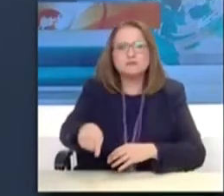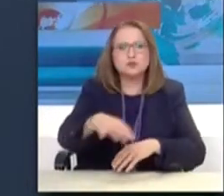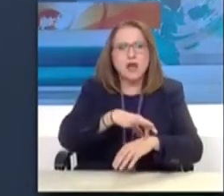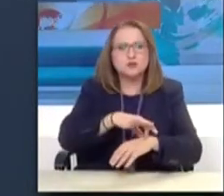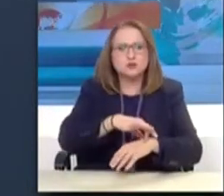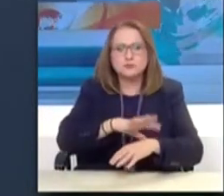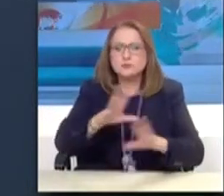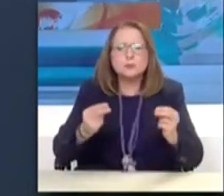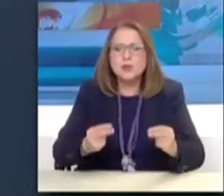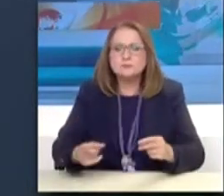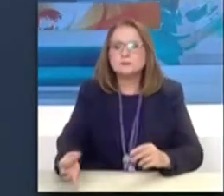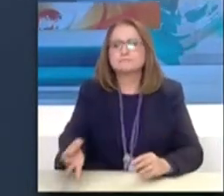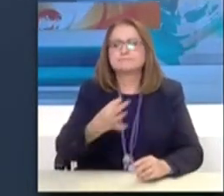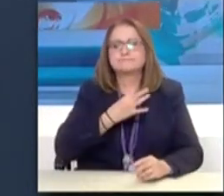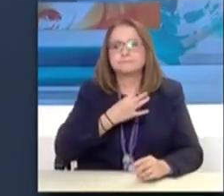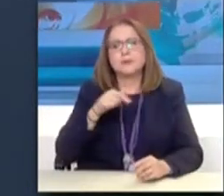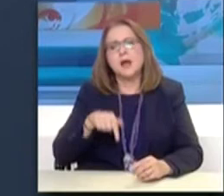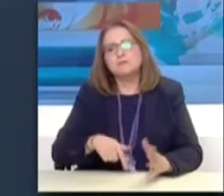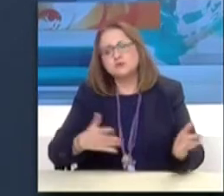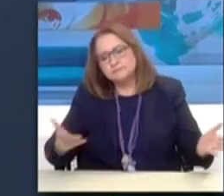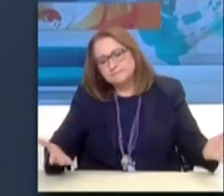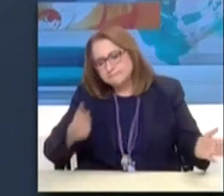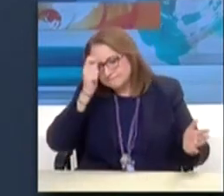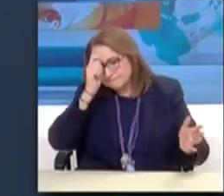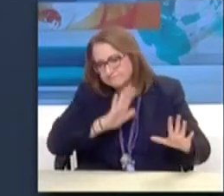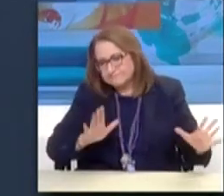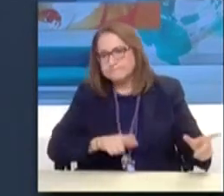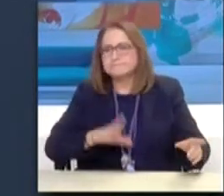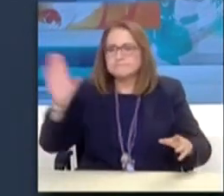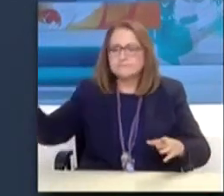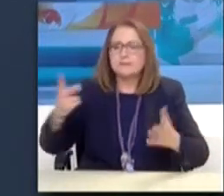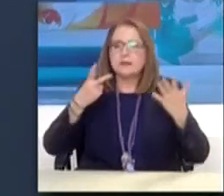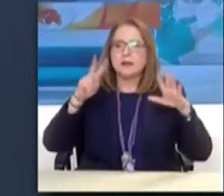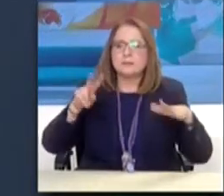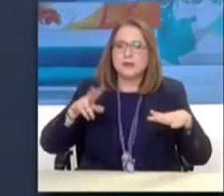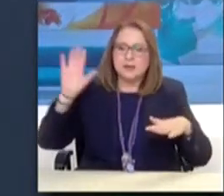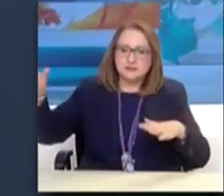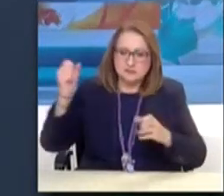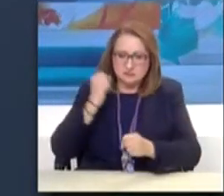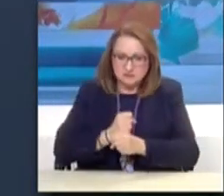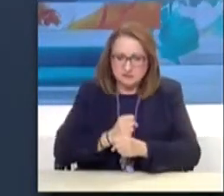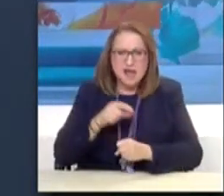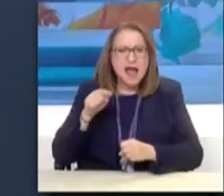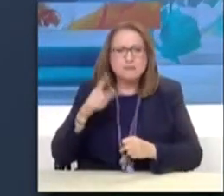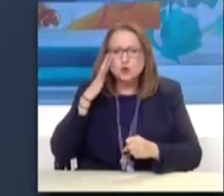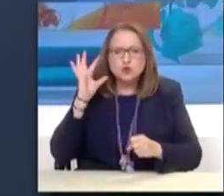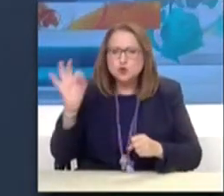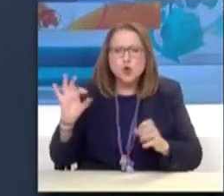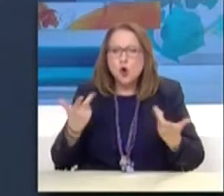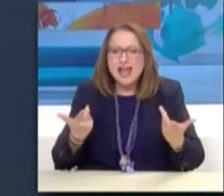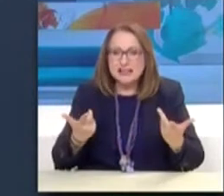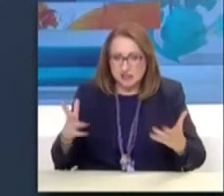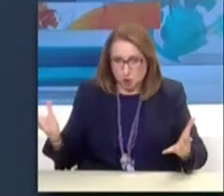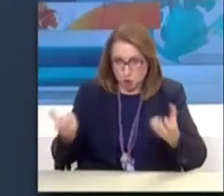συστήνεται απομάκρυνση από την εργασία για 7 ημέρες. Αυτό γίνεται όχι να προστατέψουμε τον εκτεθειμένο γιατρό, αλλά